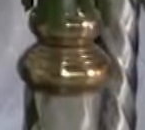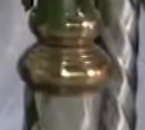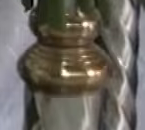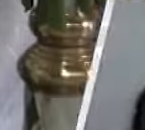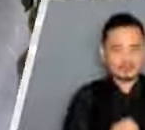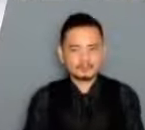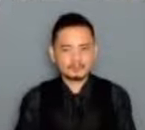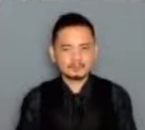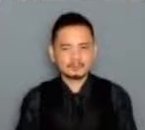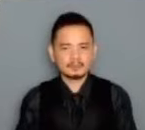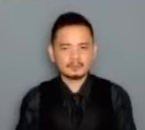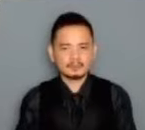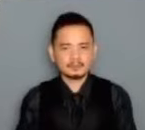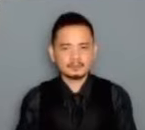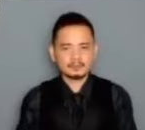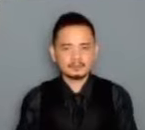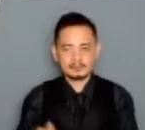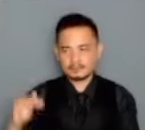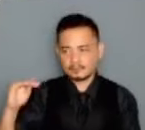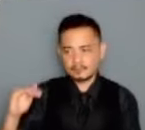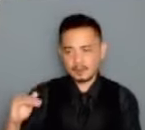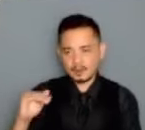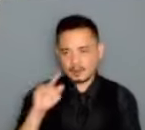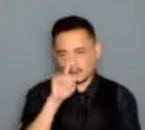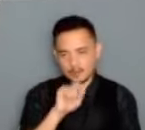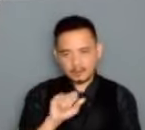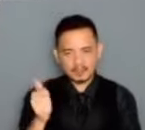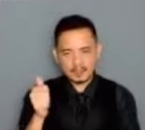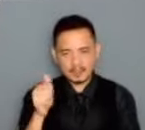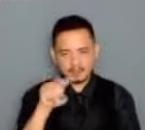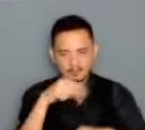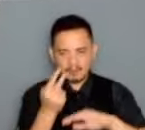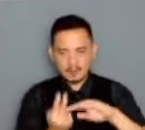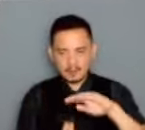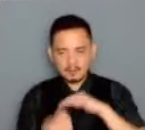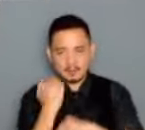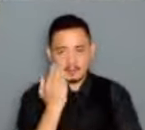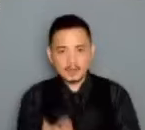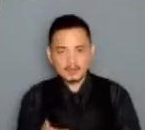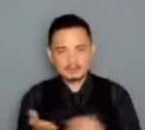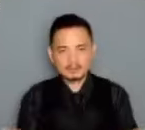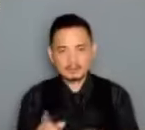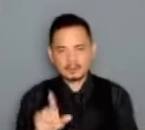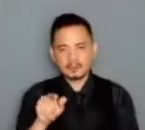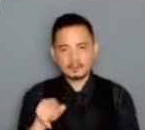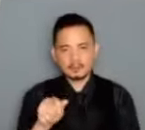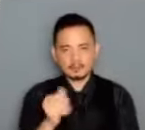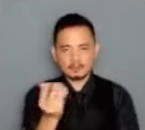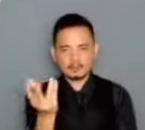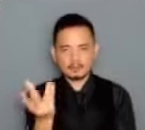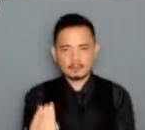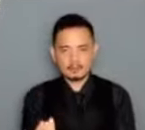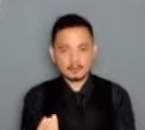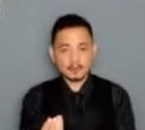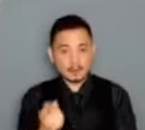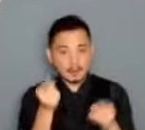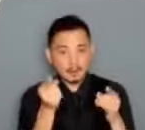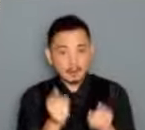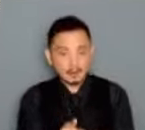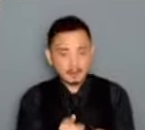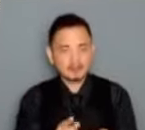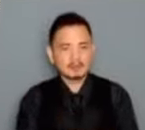Nalunod ang isang batang lalaking 10 taong gulang sa Lipa, Batangas. Kwento ng ama ng bata, nagpaalam sa kanya ang kanyang anak na maliligo sa